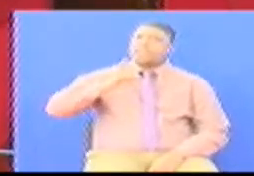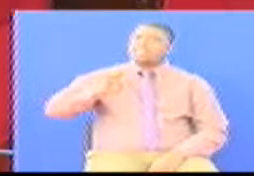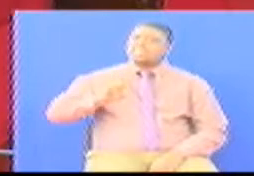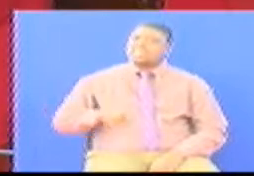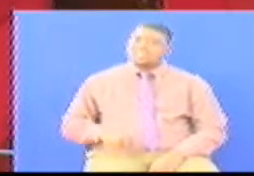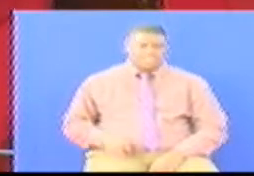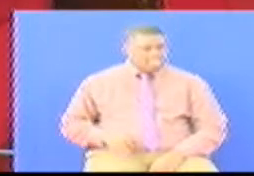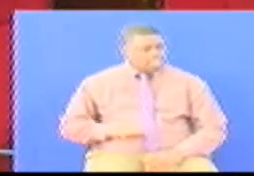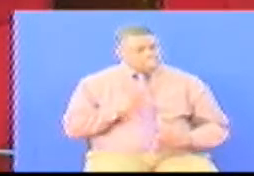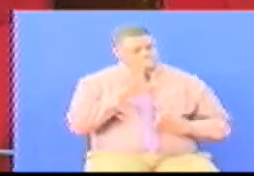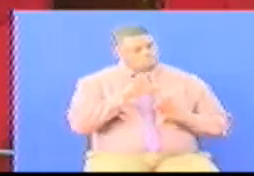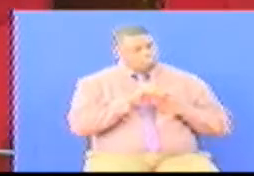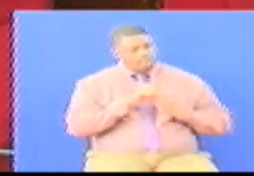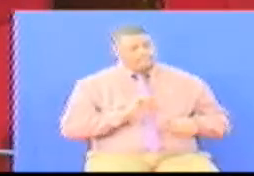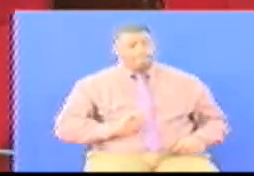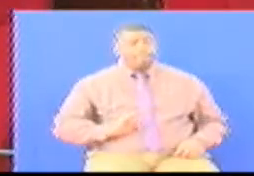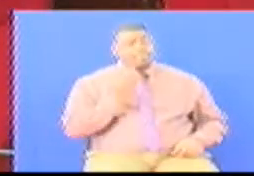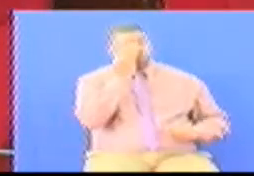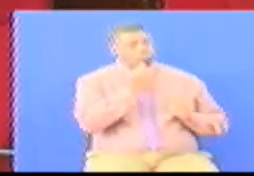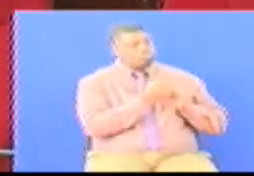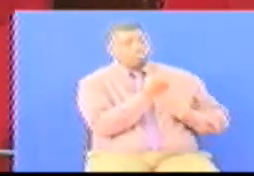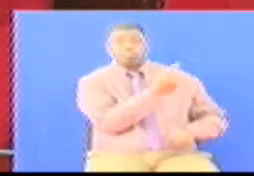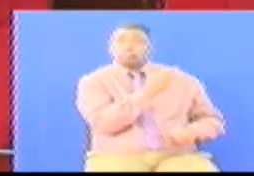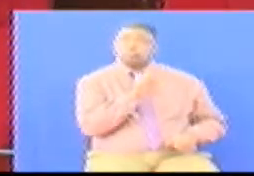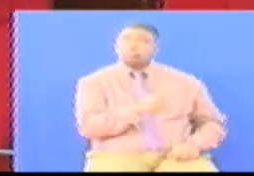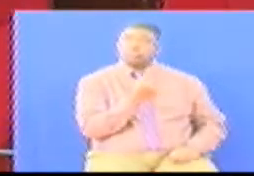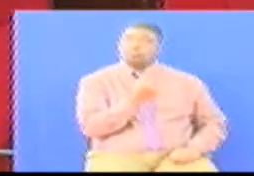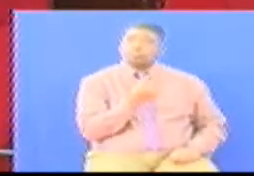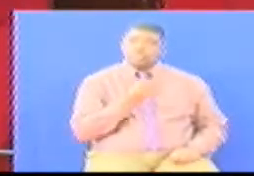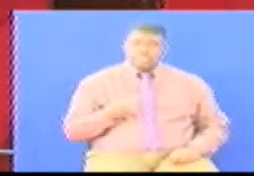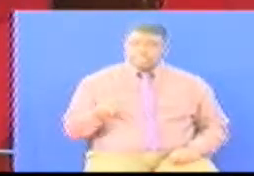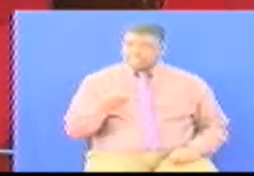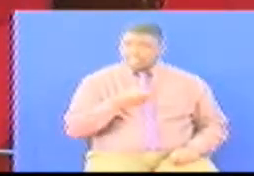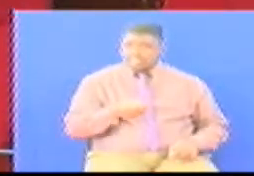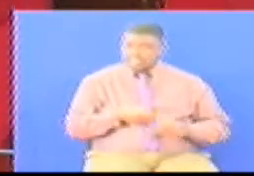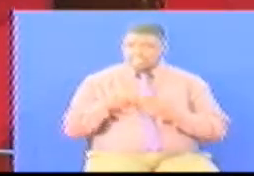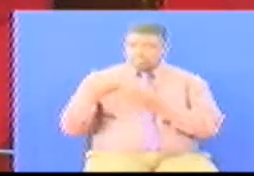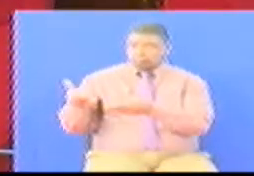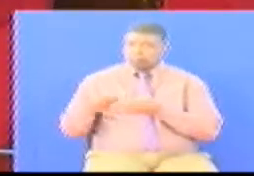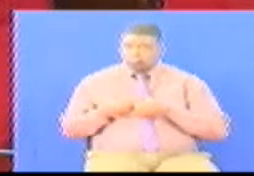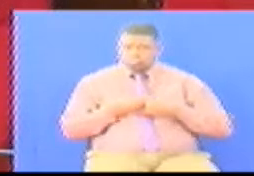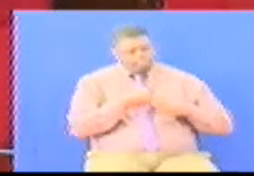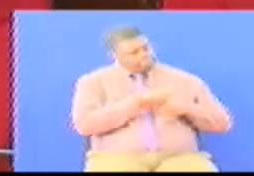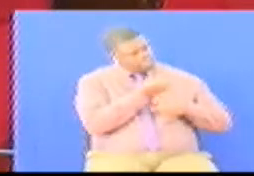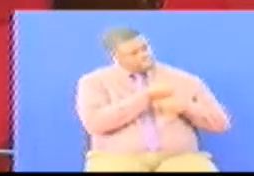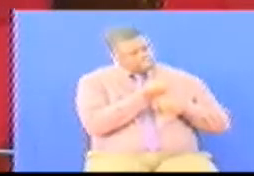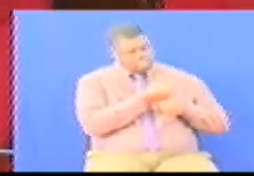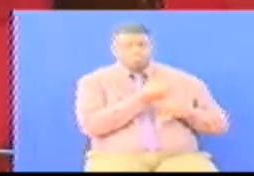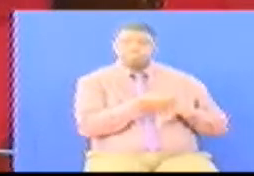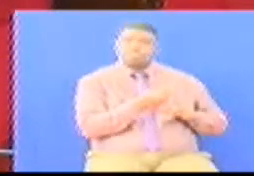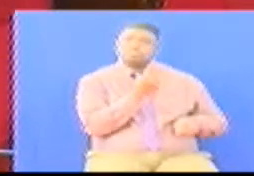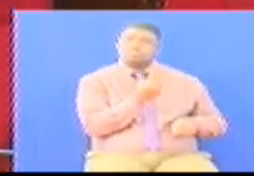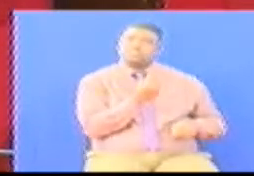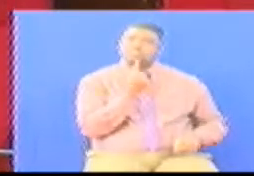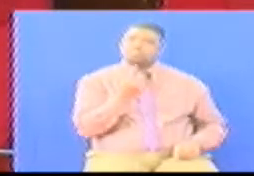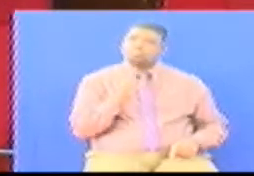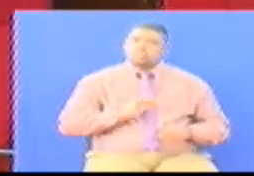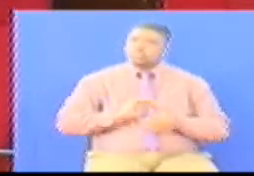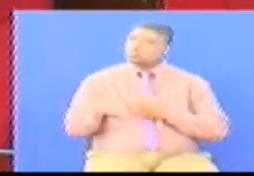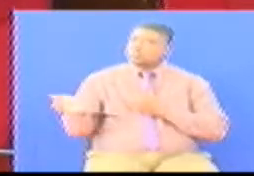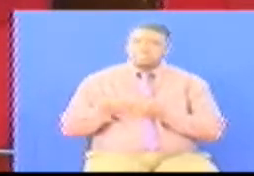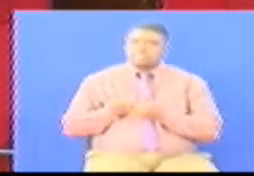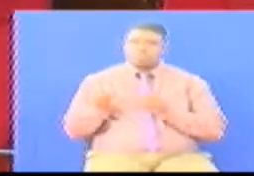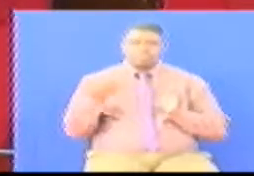shilingi bilioni 11.1, madeni yalichukuliwa na watumishi wapatao 201 bila kurejesha hadi kufikia